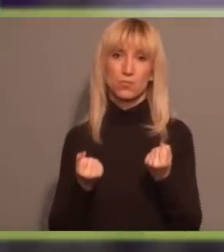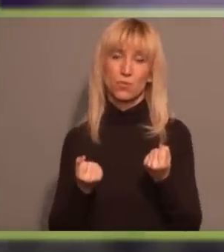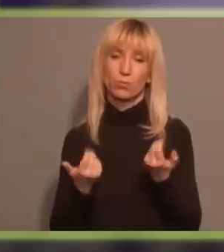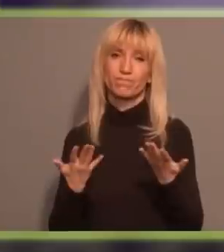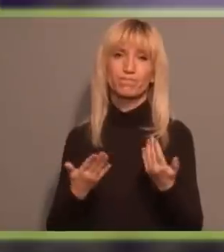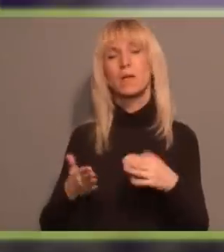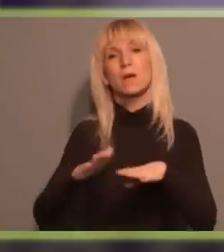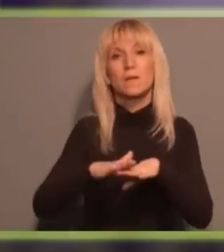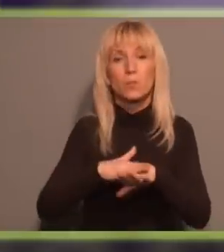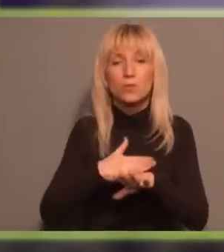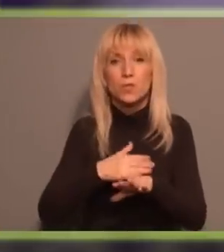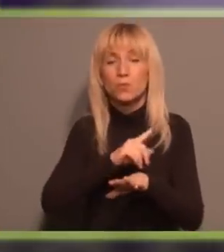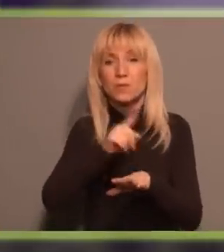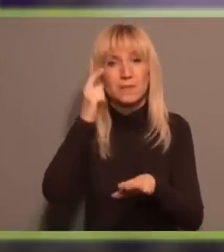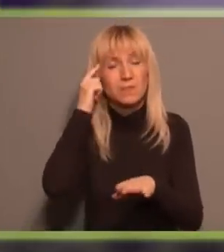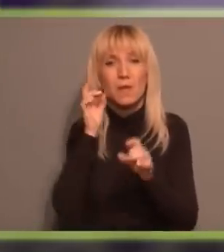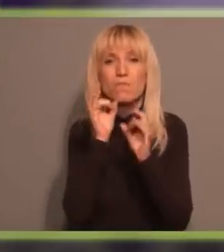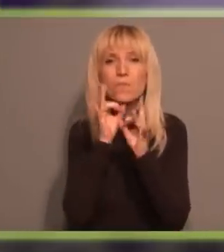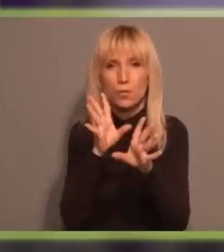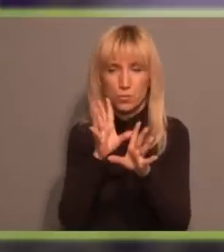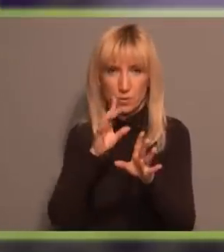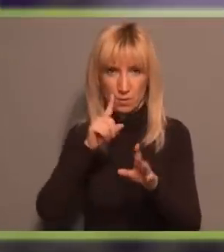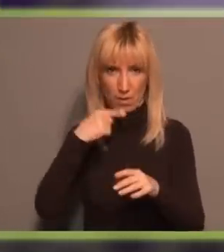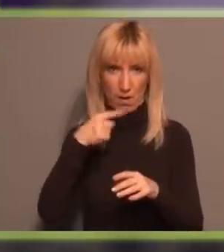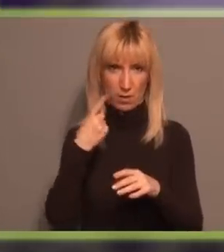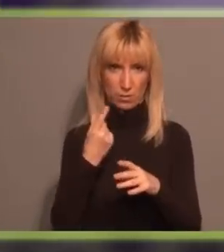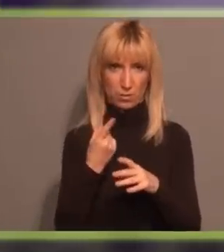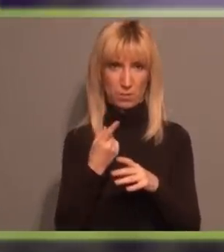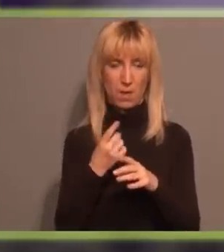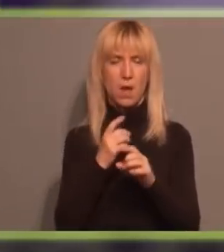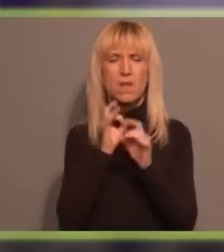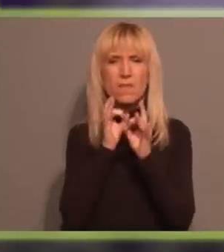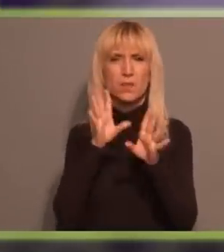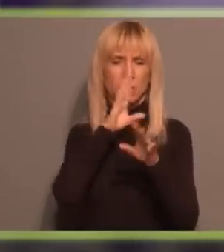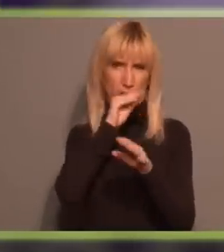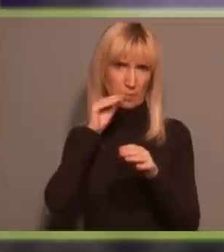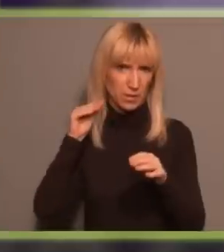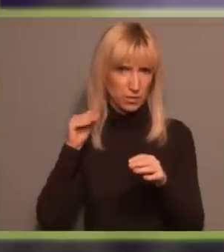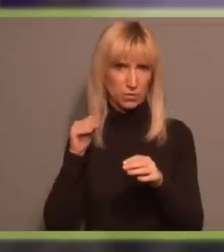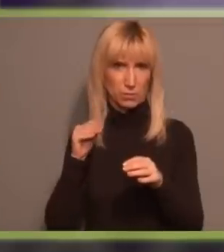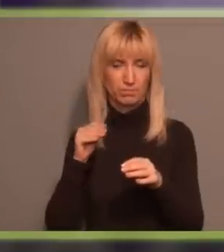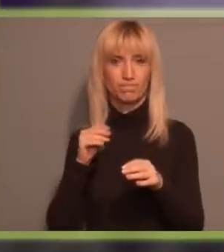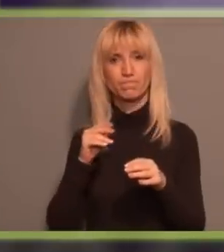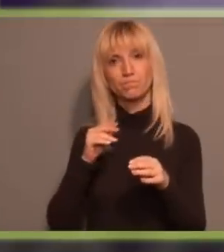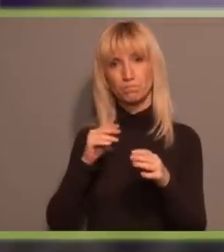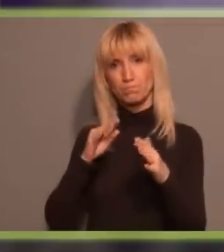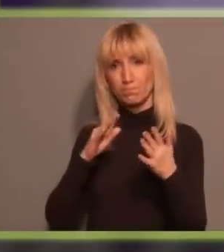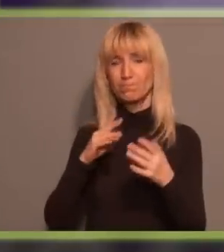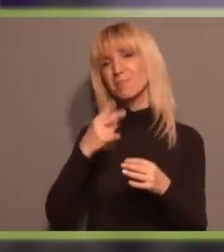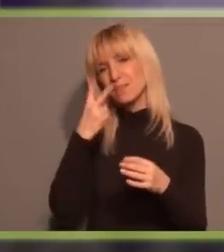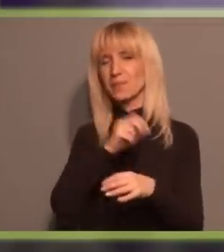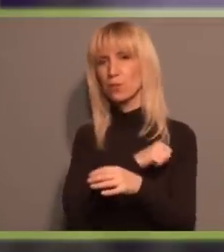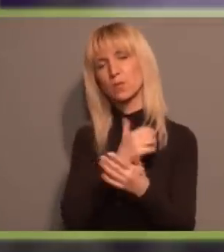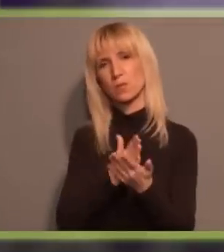čak na početku nisam znala ni reći što kažem, nisam znala ni da pričam. 2 godine je